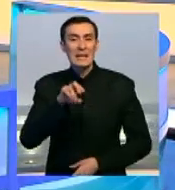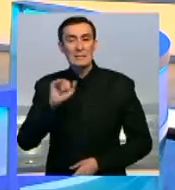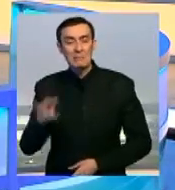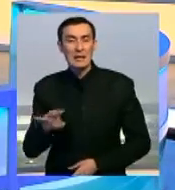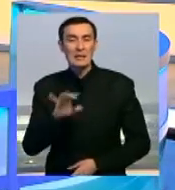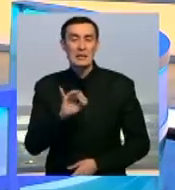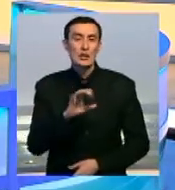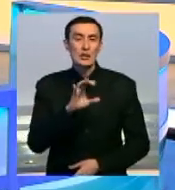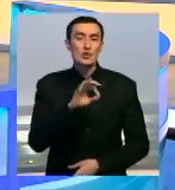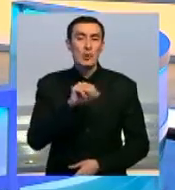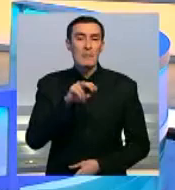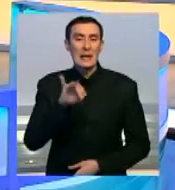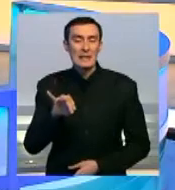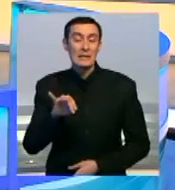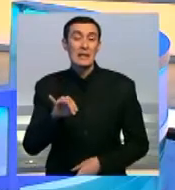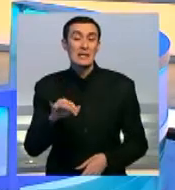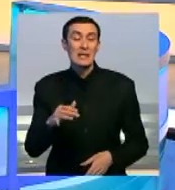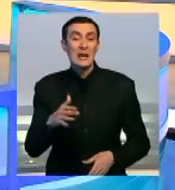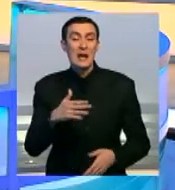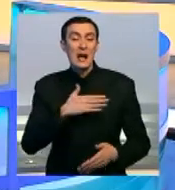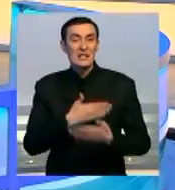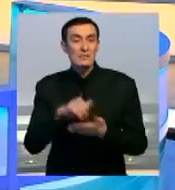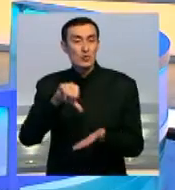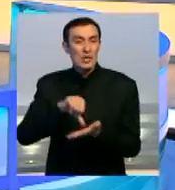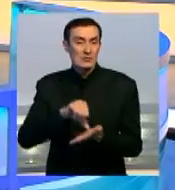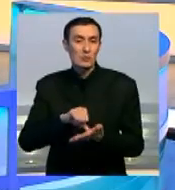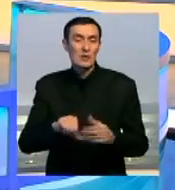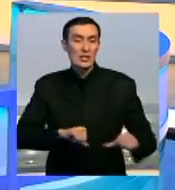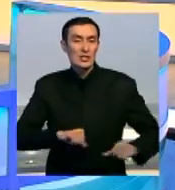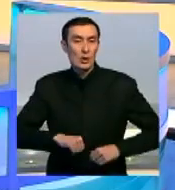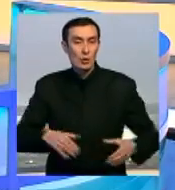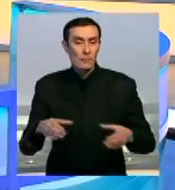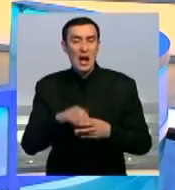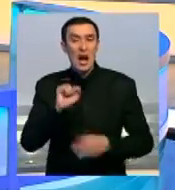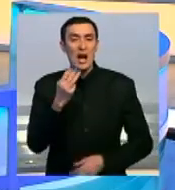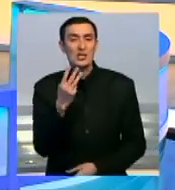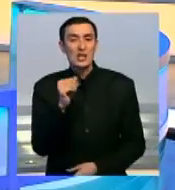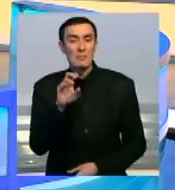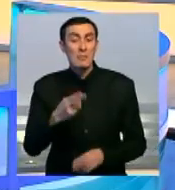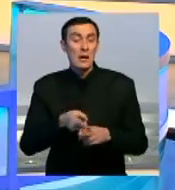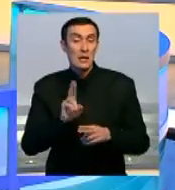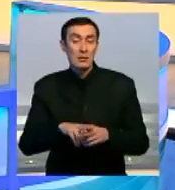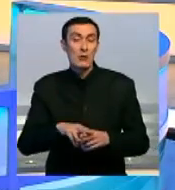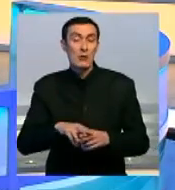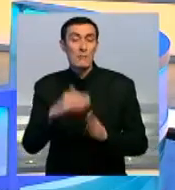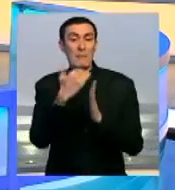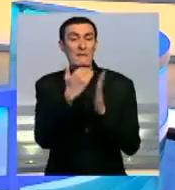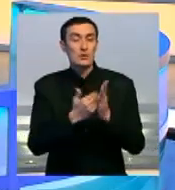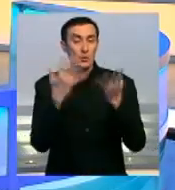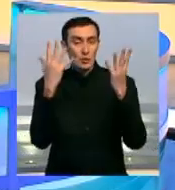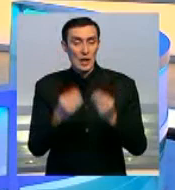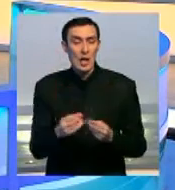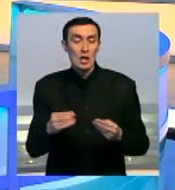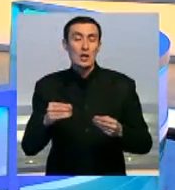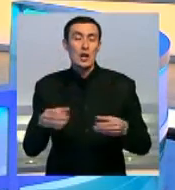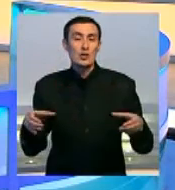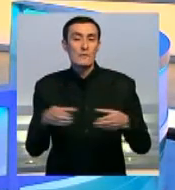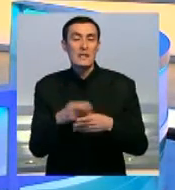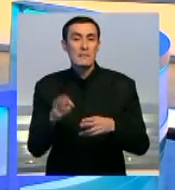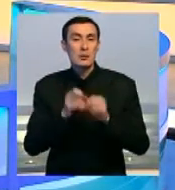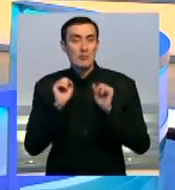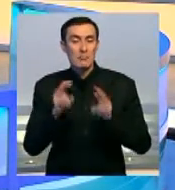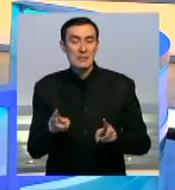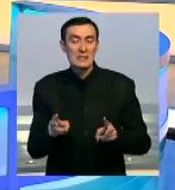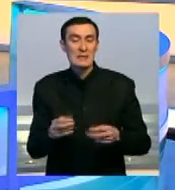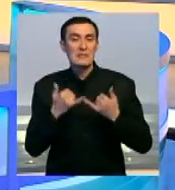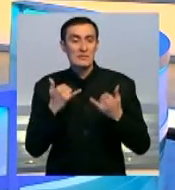по Сомали и Эритреи, где активно действует террористическая группировка Аш-Шабаб. Очередную повестку дня Совет безопасности ООН посвятил